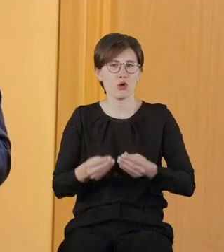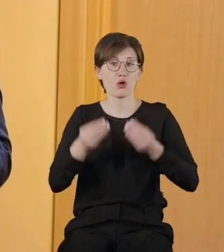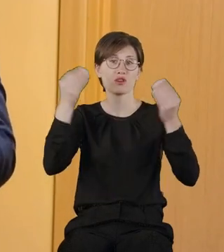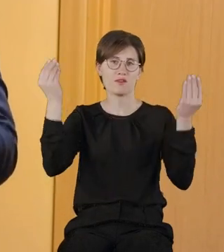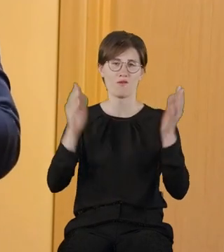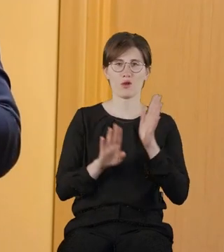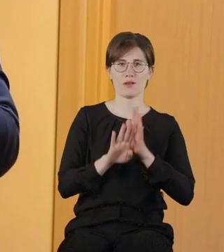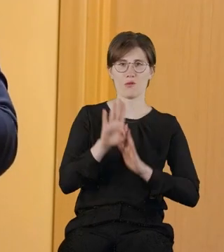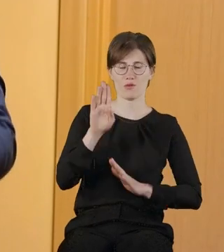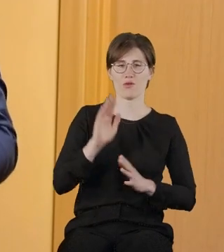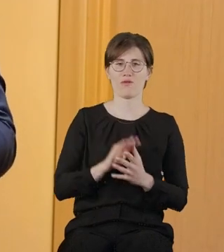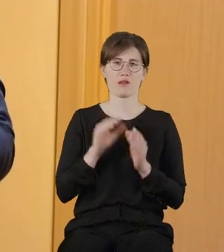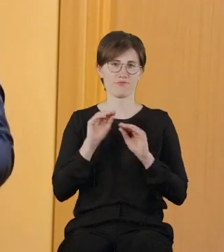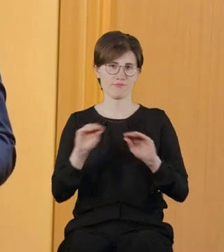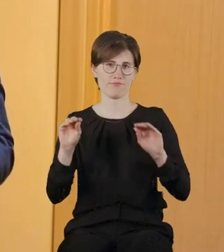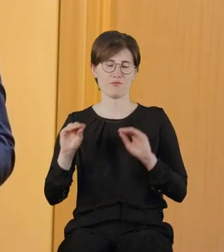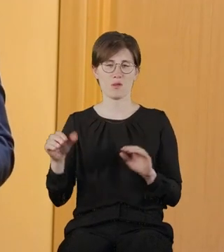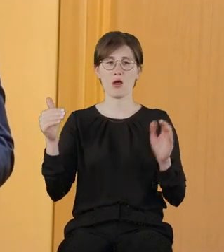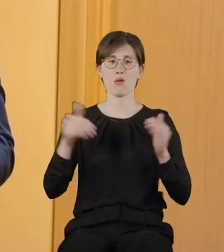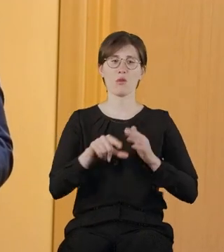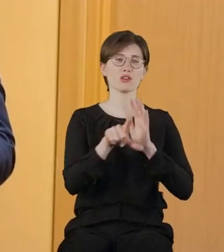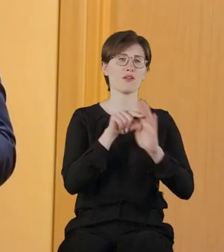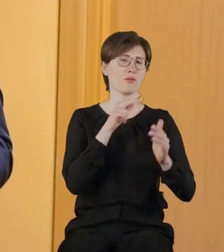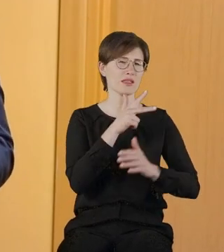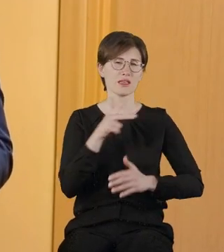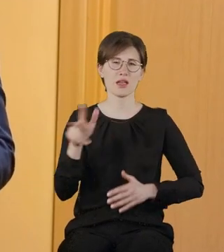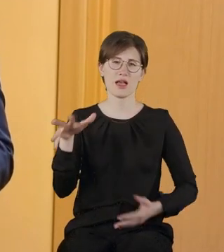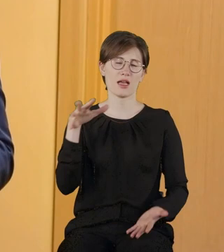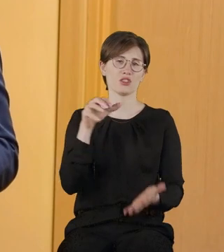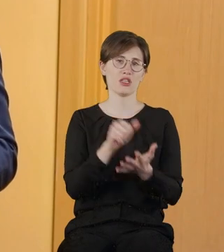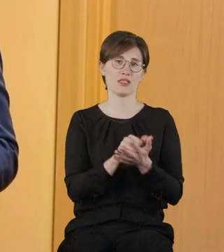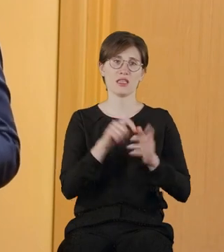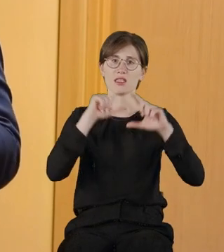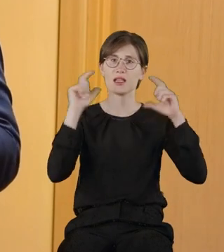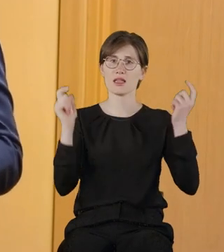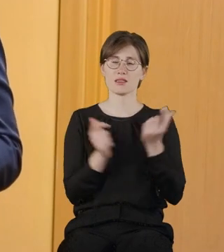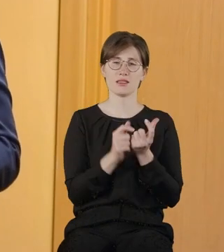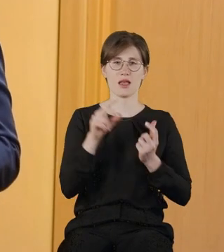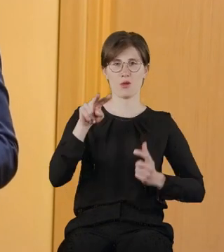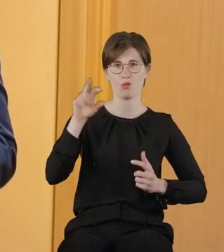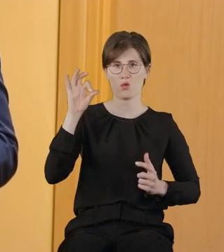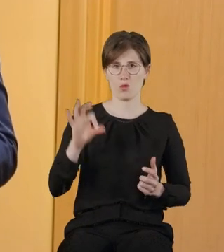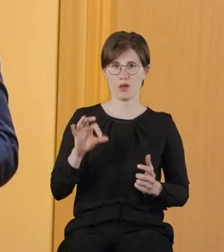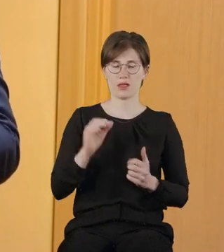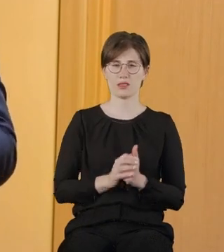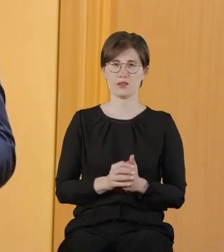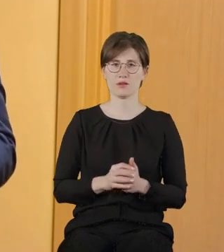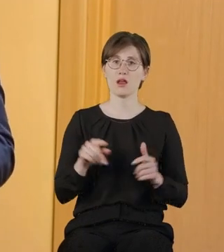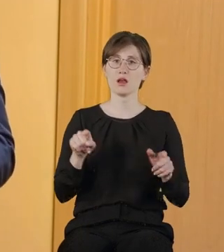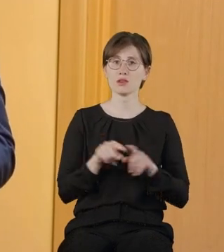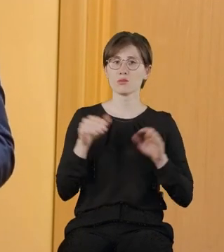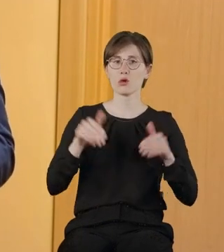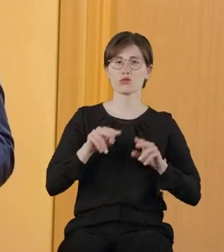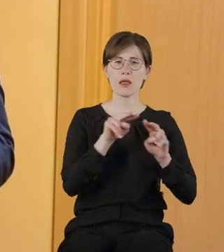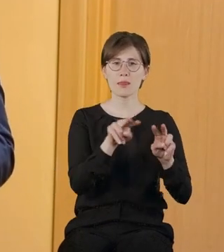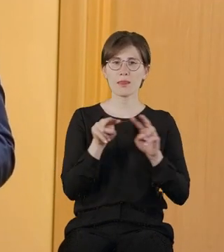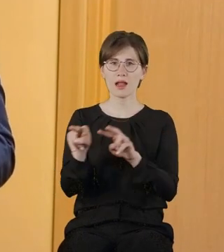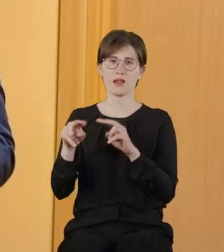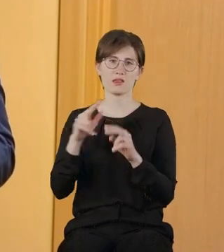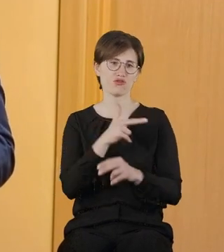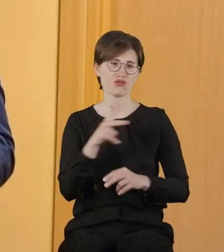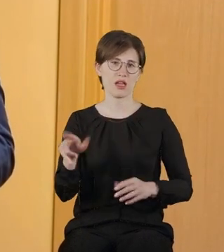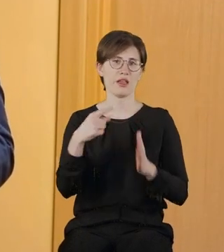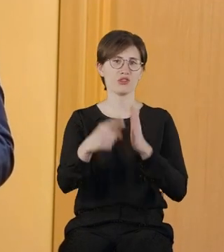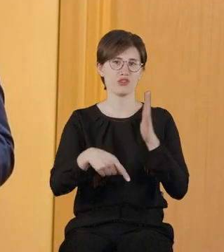wybrać sobie każde zajęcia, które odbywają się na całym uniwersytecie. Ponadto można należeć do każdego koła naukowego, które jest